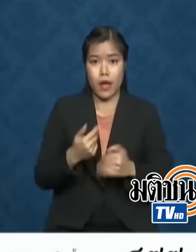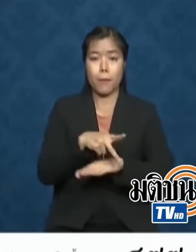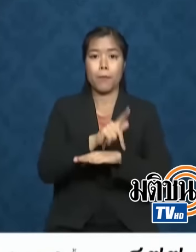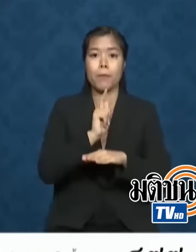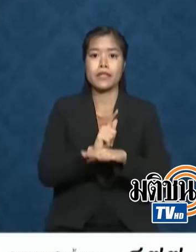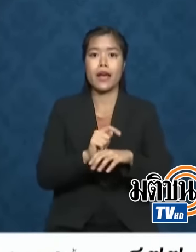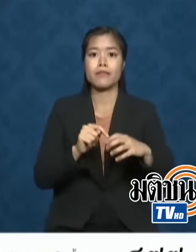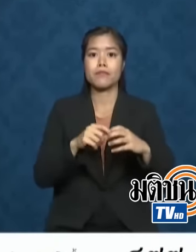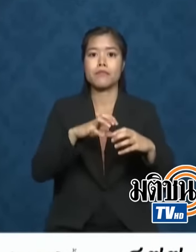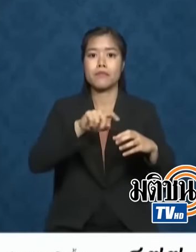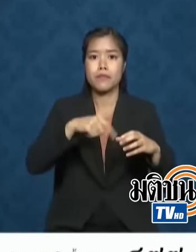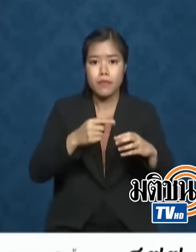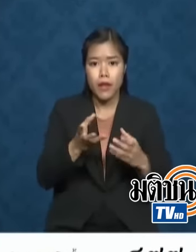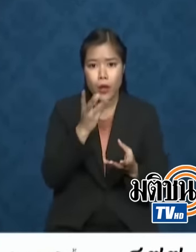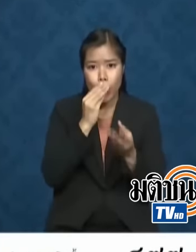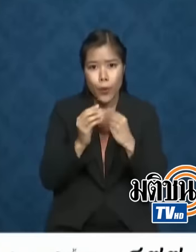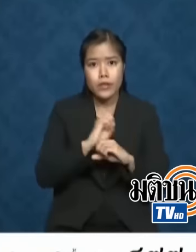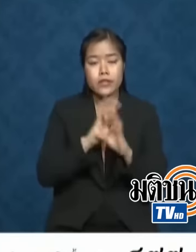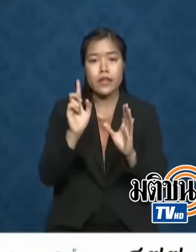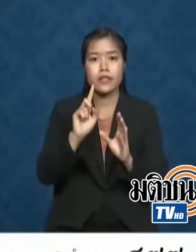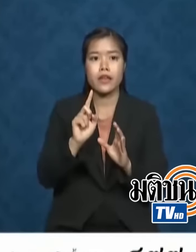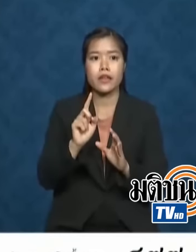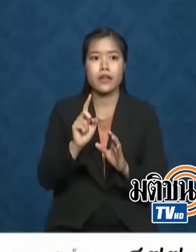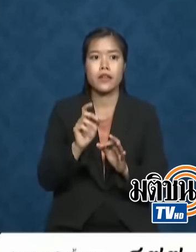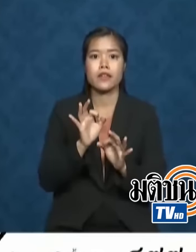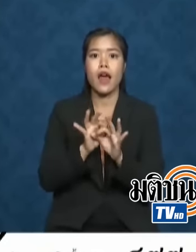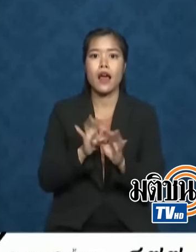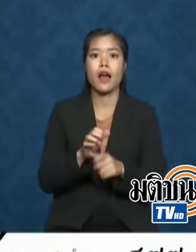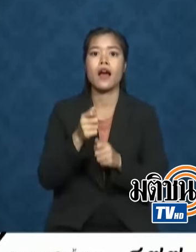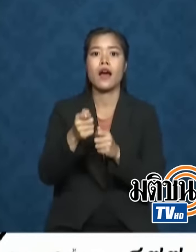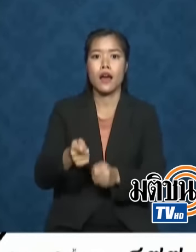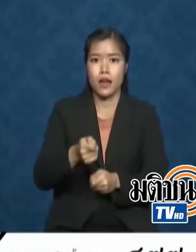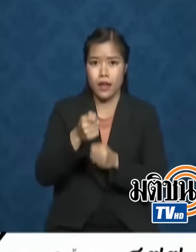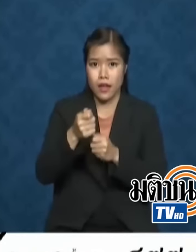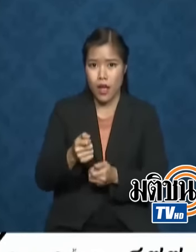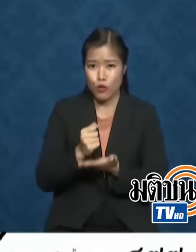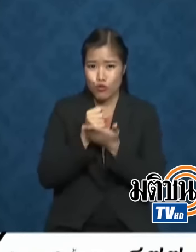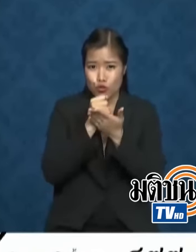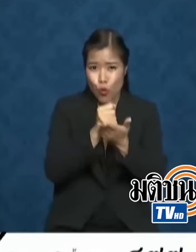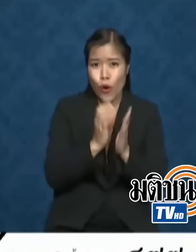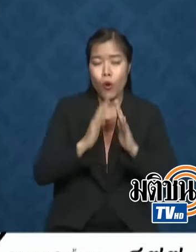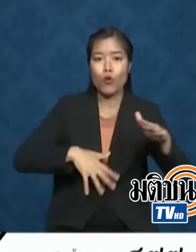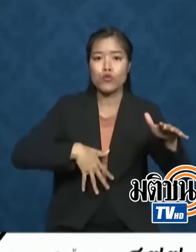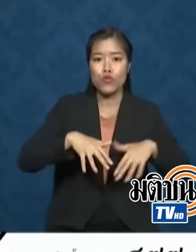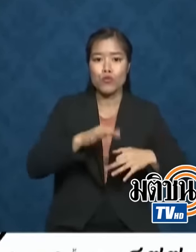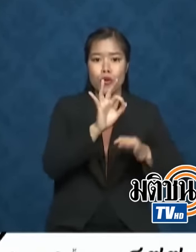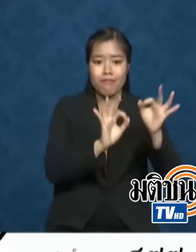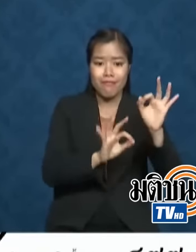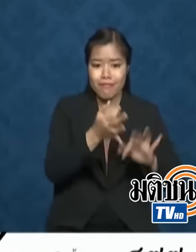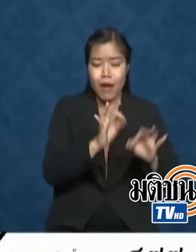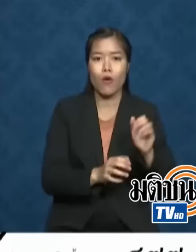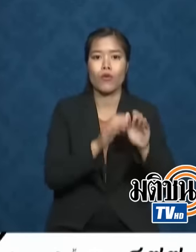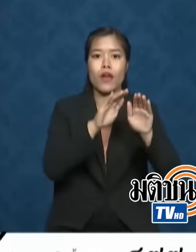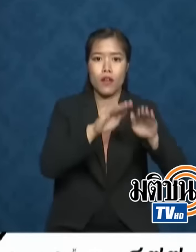อยู่มีข้อศึกษาชัดเจนครับว่าทกส.ต้องมีมาตรการในการลดการเผาให้เกษตรกรที่ชัดเจน มาดูงบประมาณธกส.